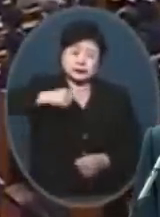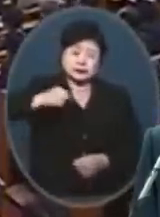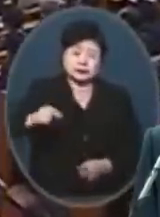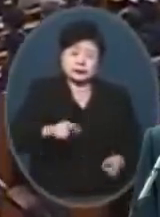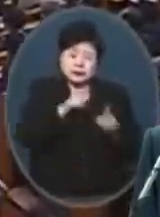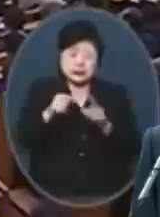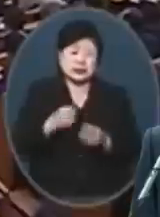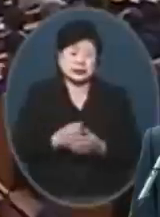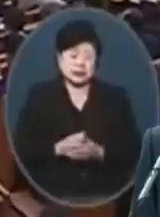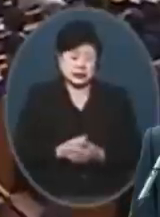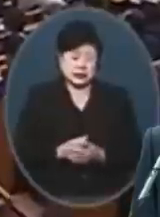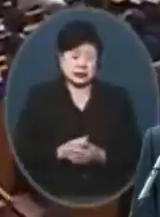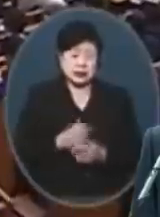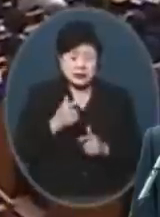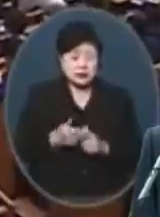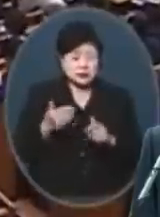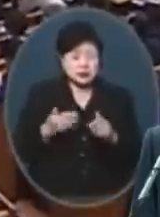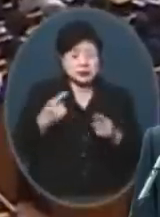사는 것